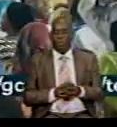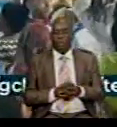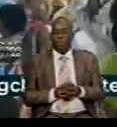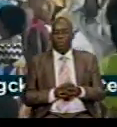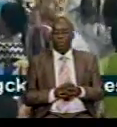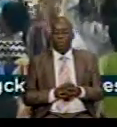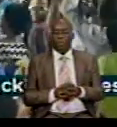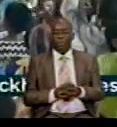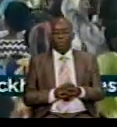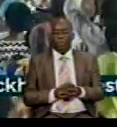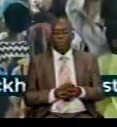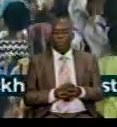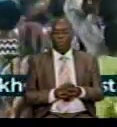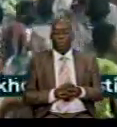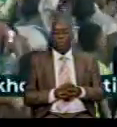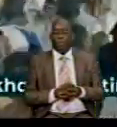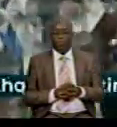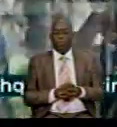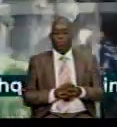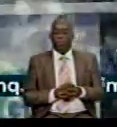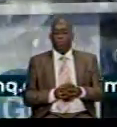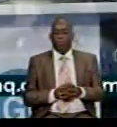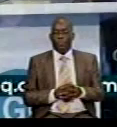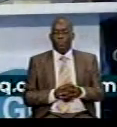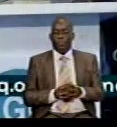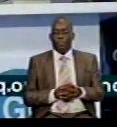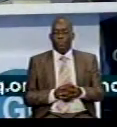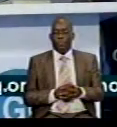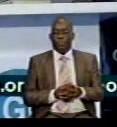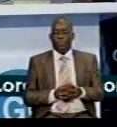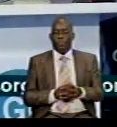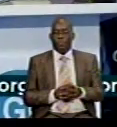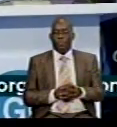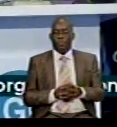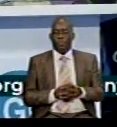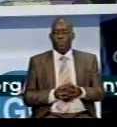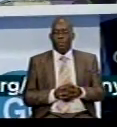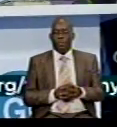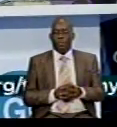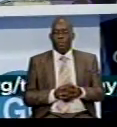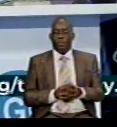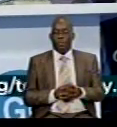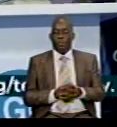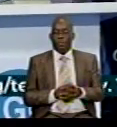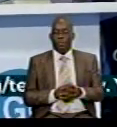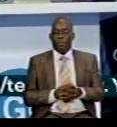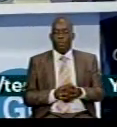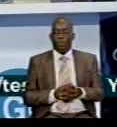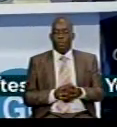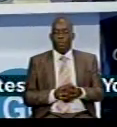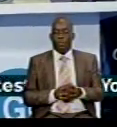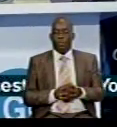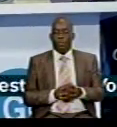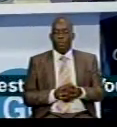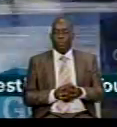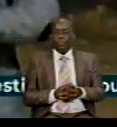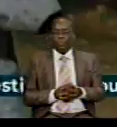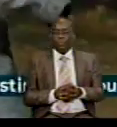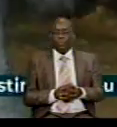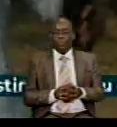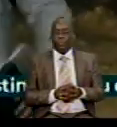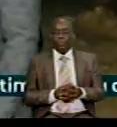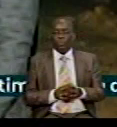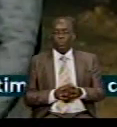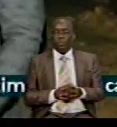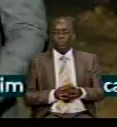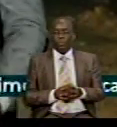même à vivre. Mais depuis jeudi qu'il participe à ce programme, Dieu a changé la situation, il a reçu la faveur. Et depuis jeudi, là, il reçoit la